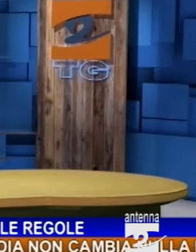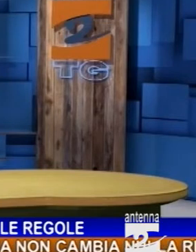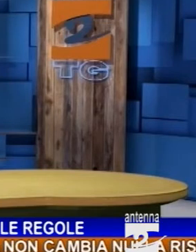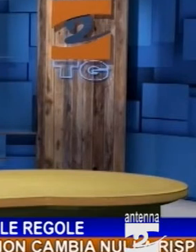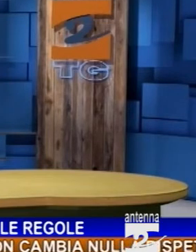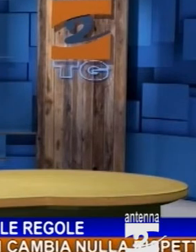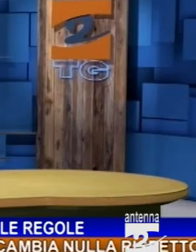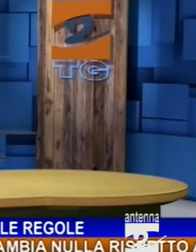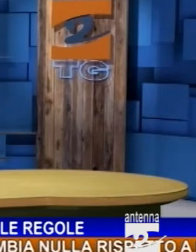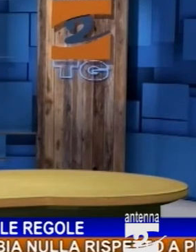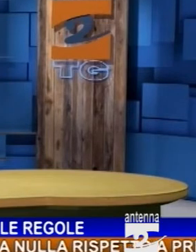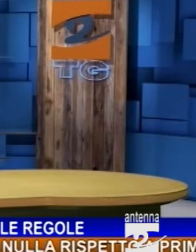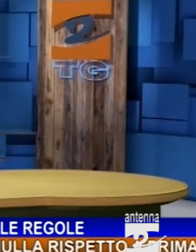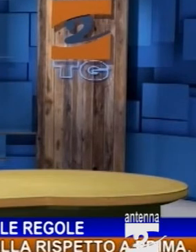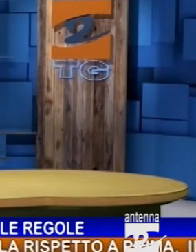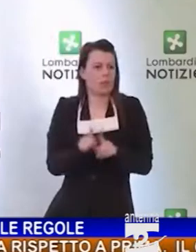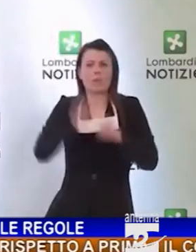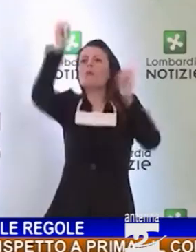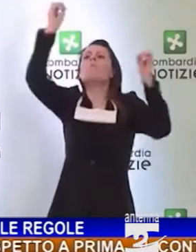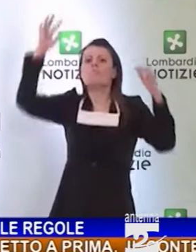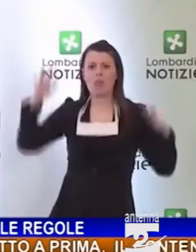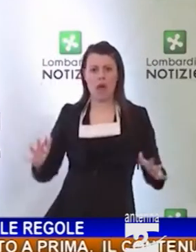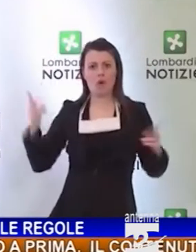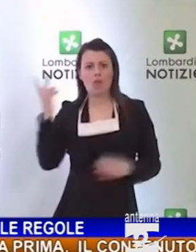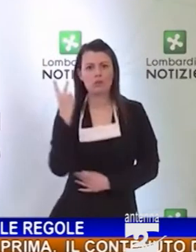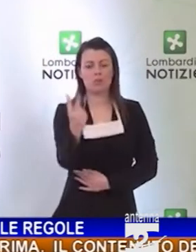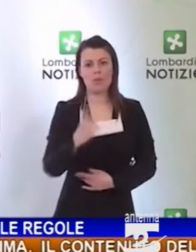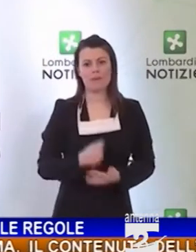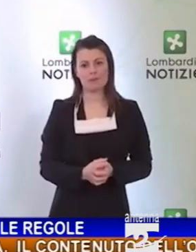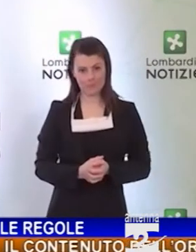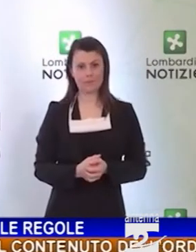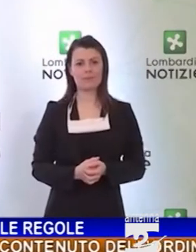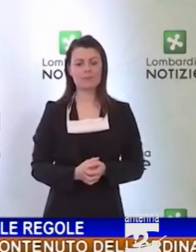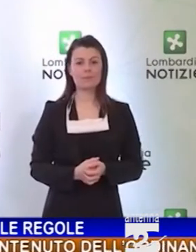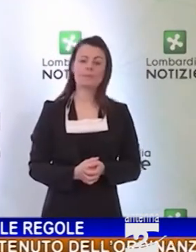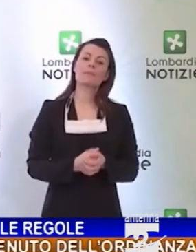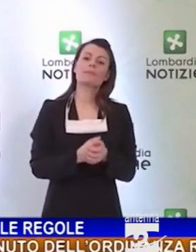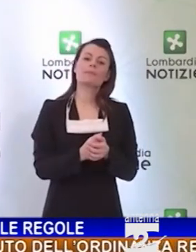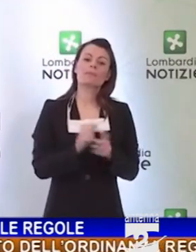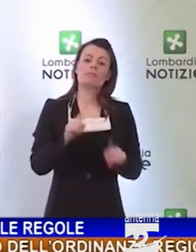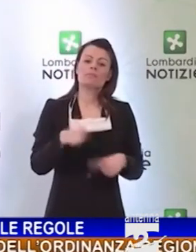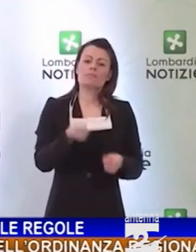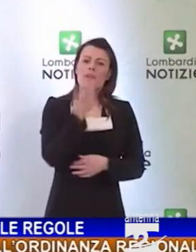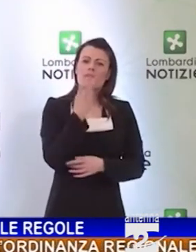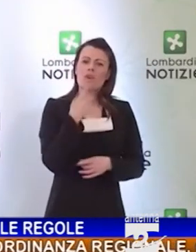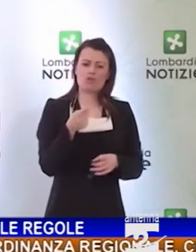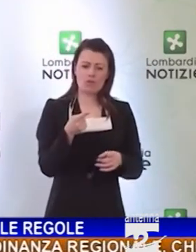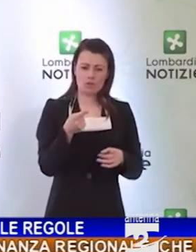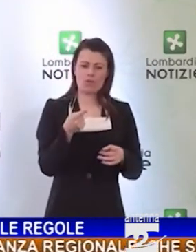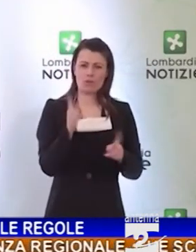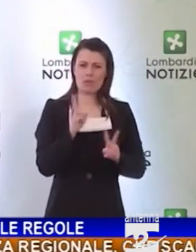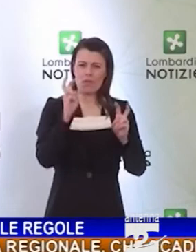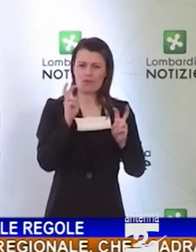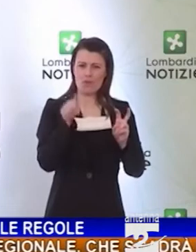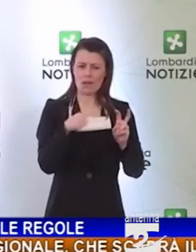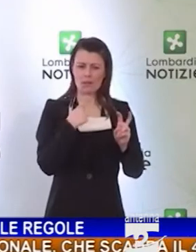presidente della regione Attilio Fontana. Poi volevo fare riferimento al discorso legato a qualche polemica